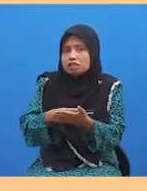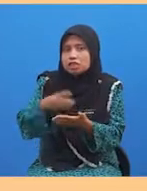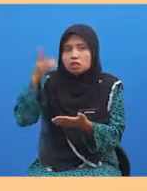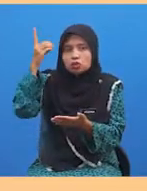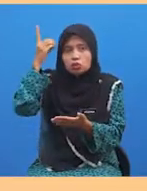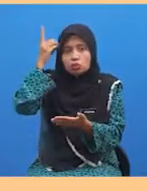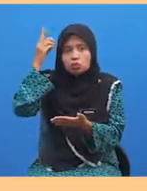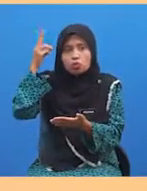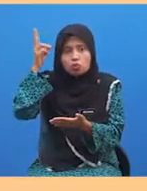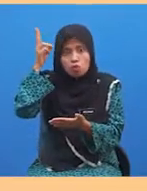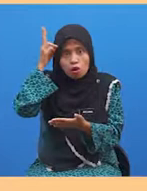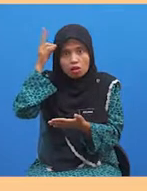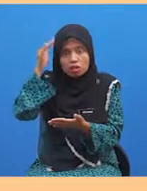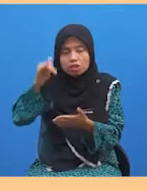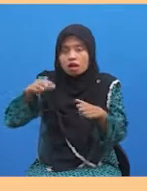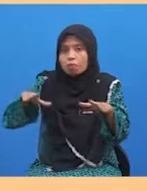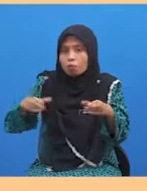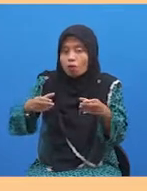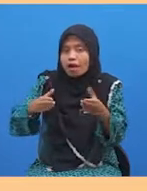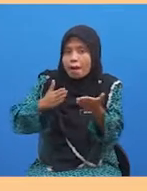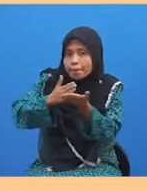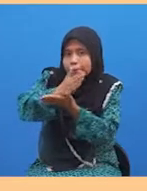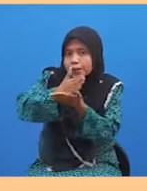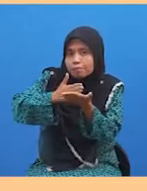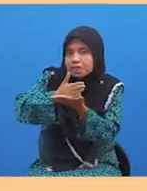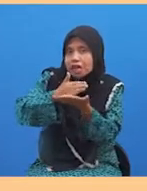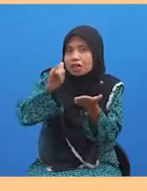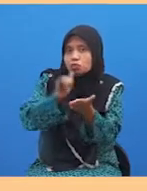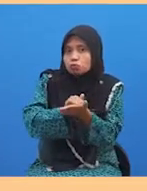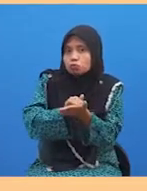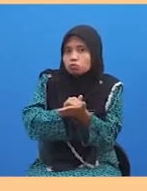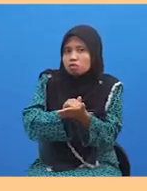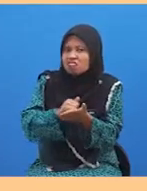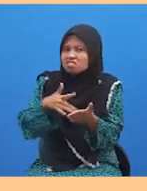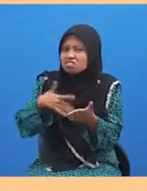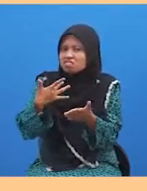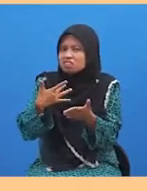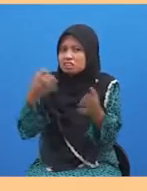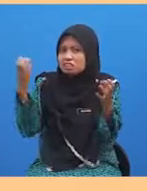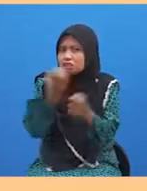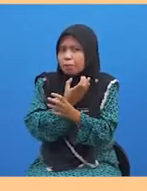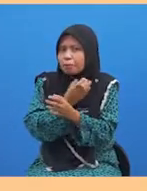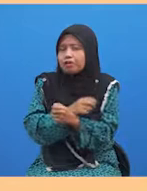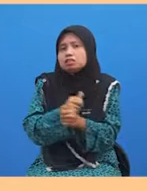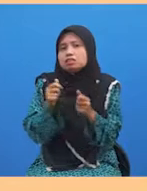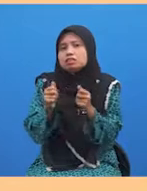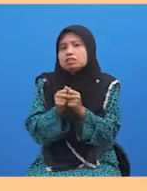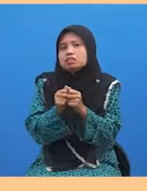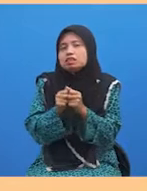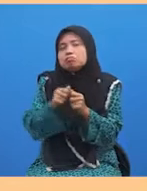Dr. Wang yang melakukan pembedahan tersebut berasa tercabar